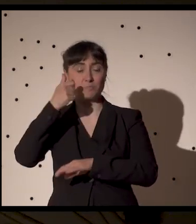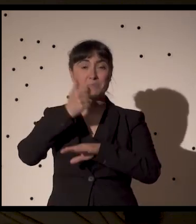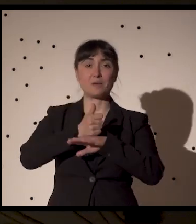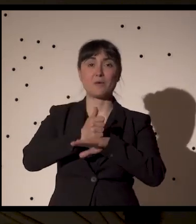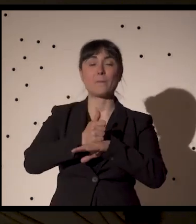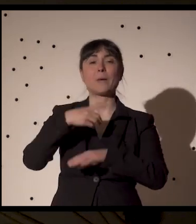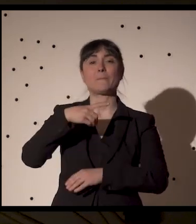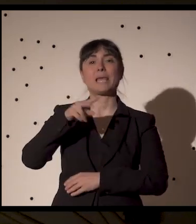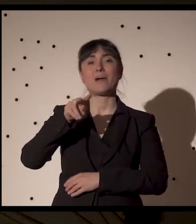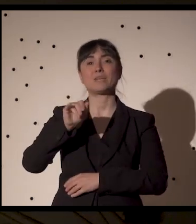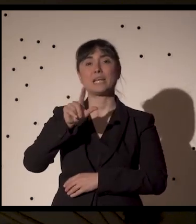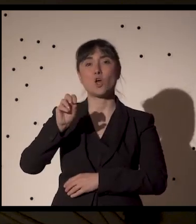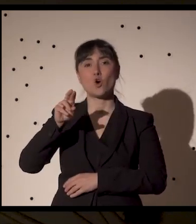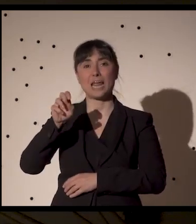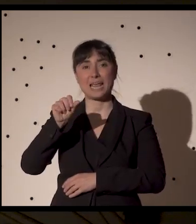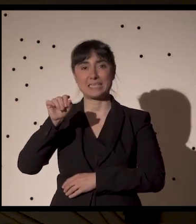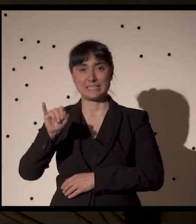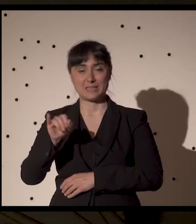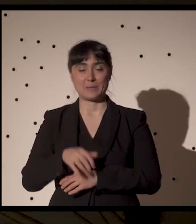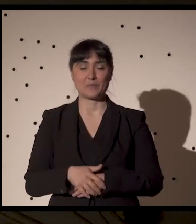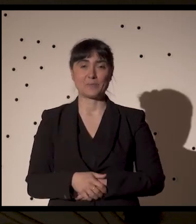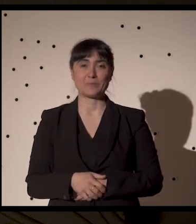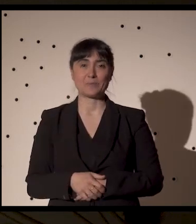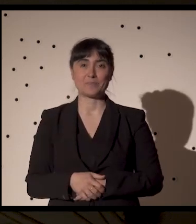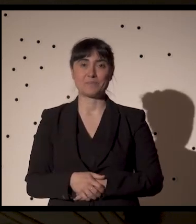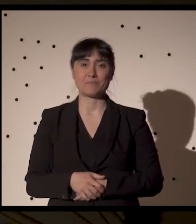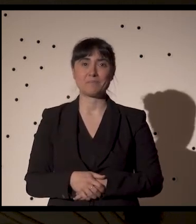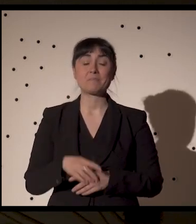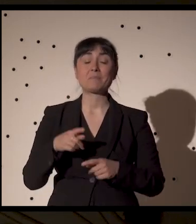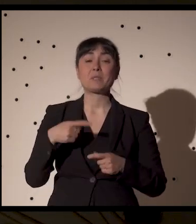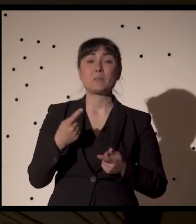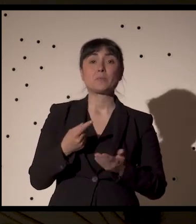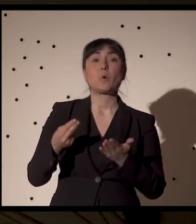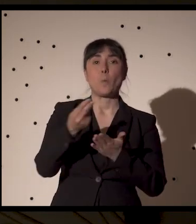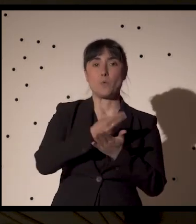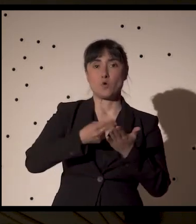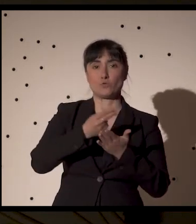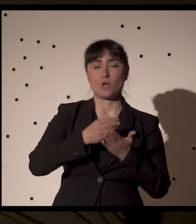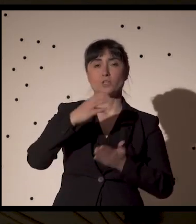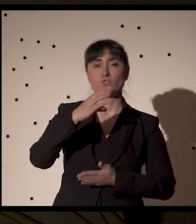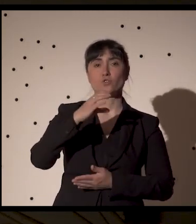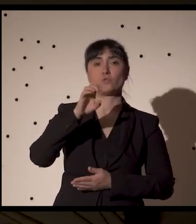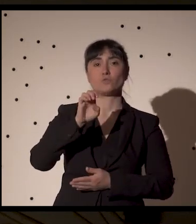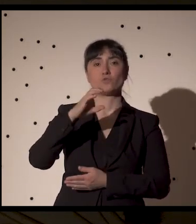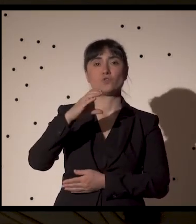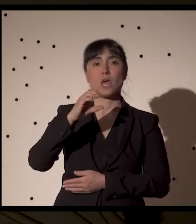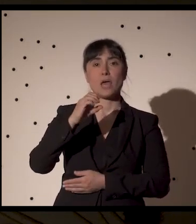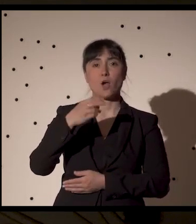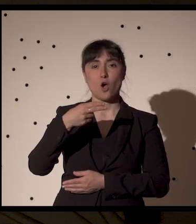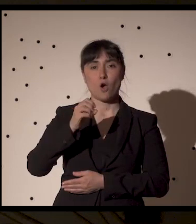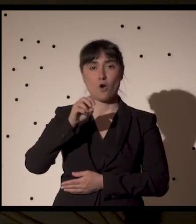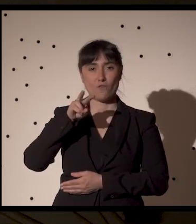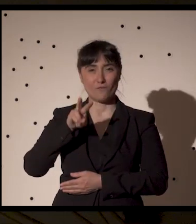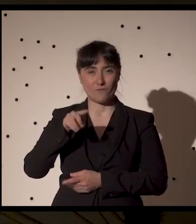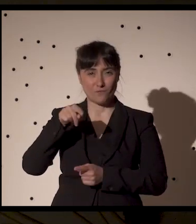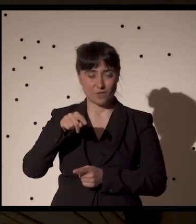Villoresi la seconda tappa del progetto cieco di Leonardo lì di quest'anno avevamo applaudito